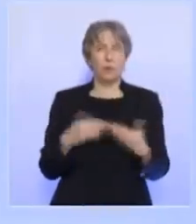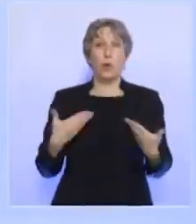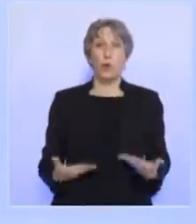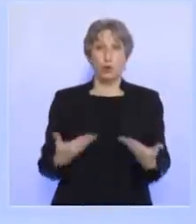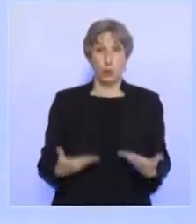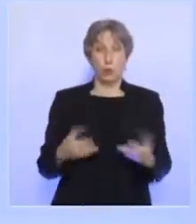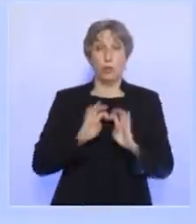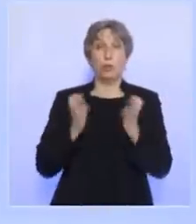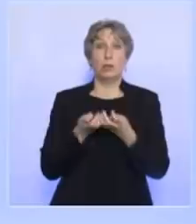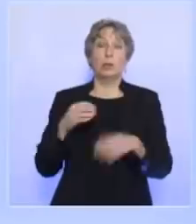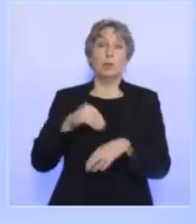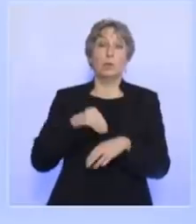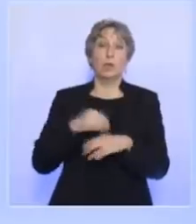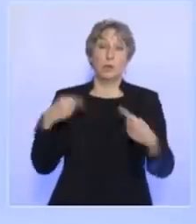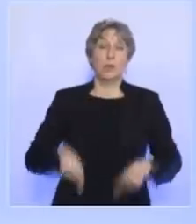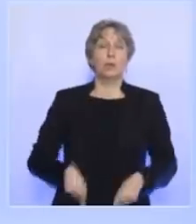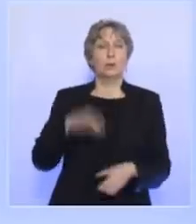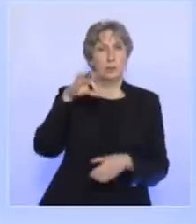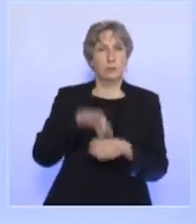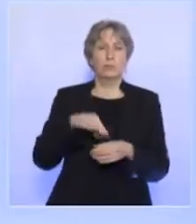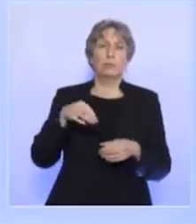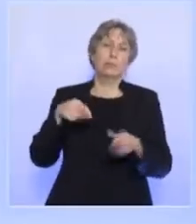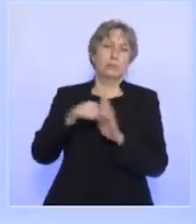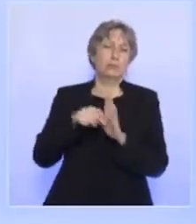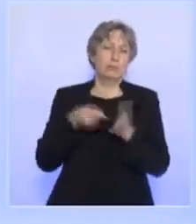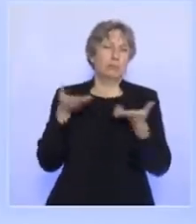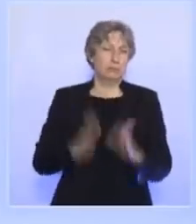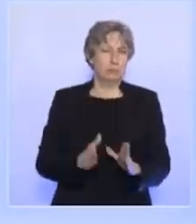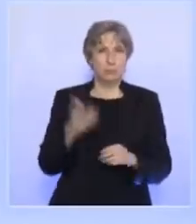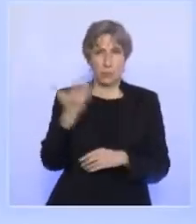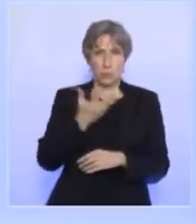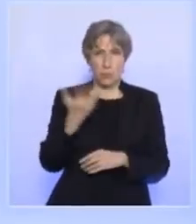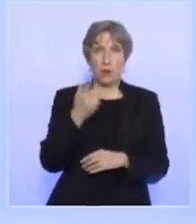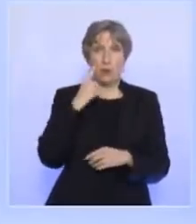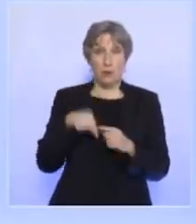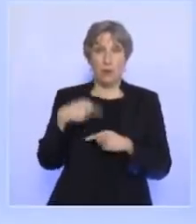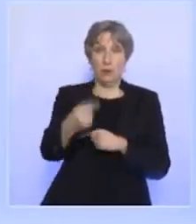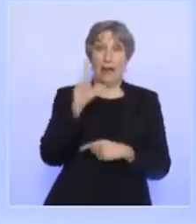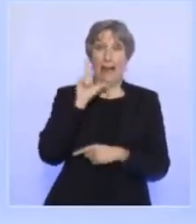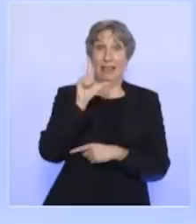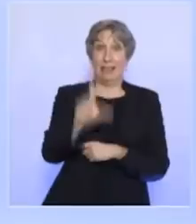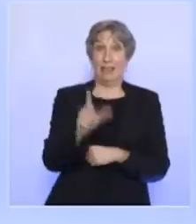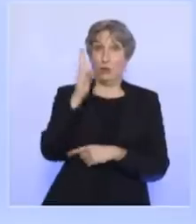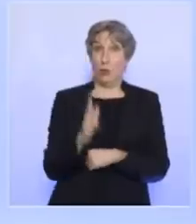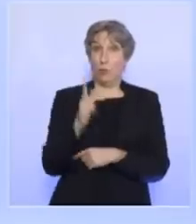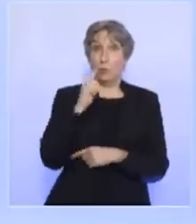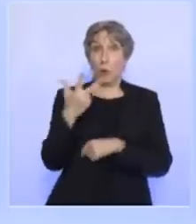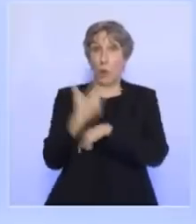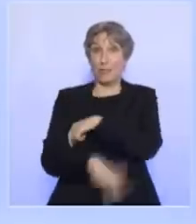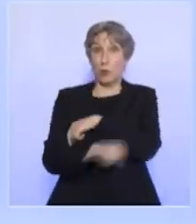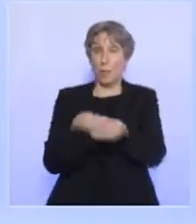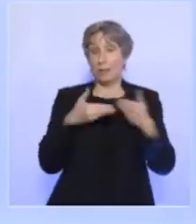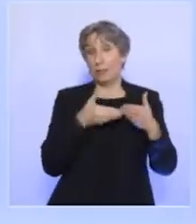adopté les mesures complémentaires suivantes qui s'appliqueront à compter de lundi prochain pour une durée de